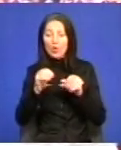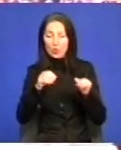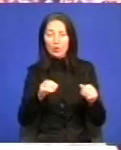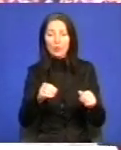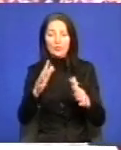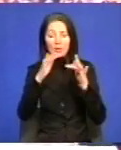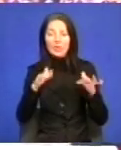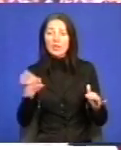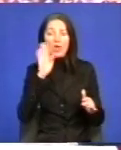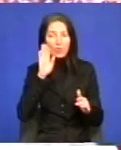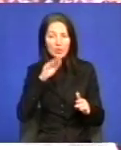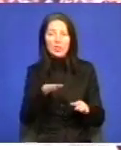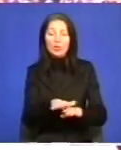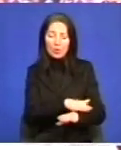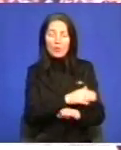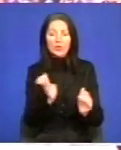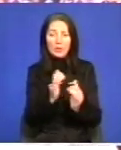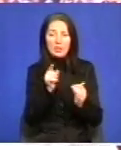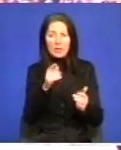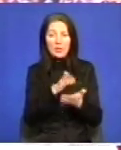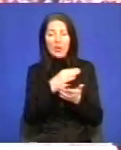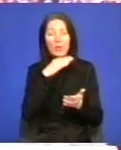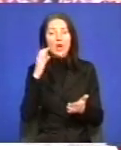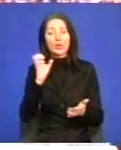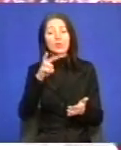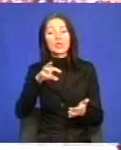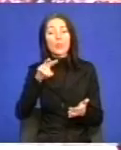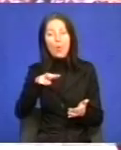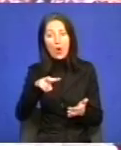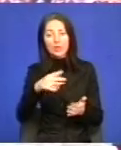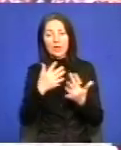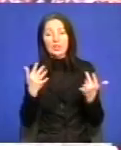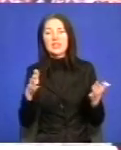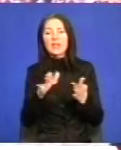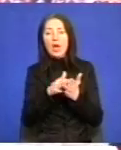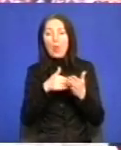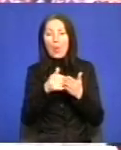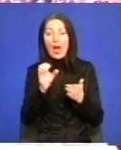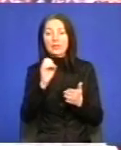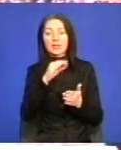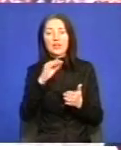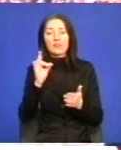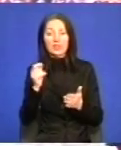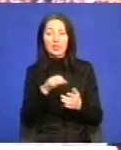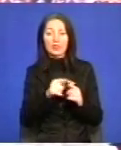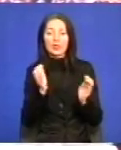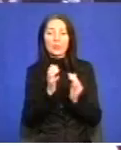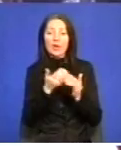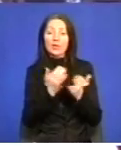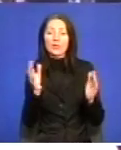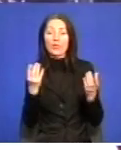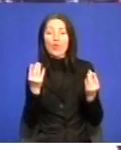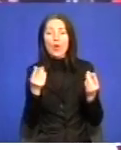зберігається, оскільки там багато є смол різних ефірних масел, які її зберігають від вологи, від гниття.